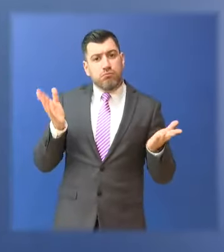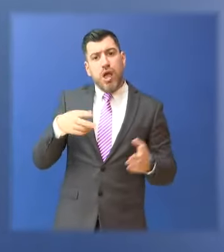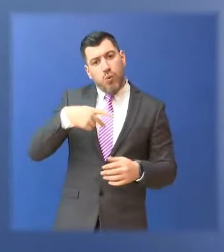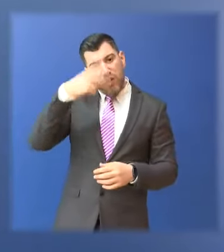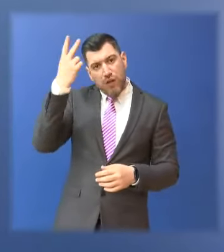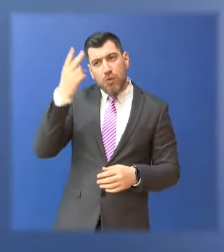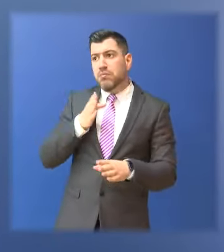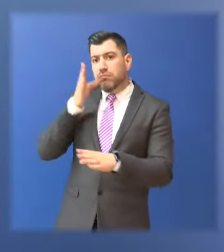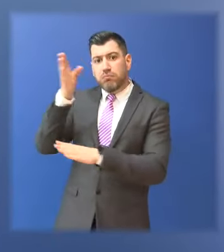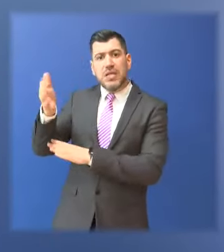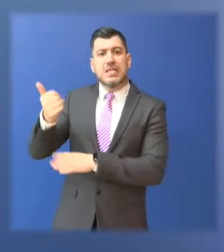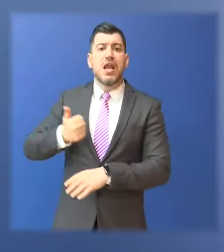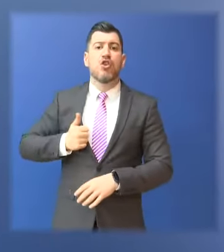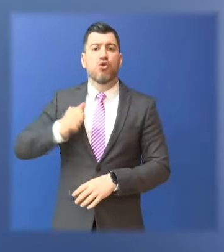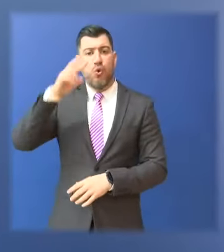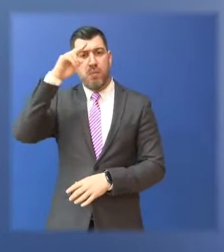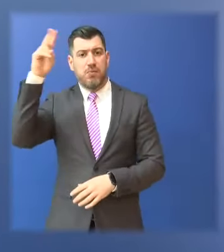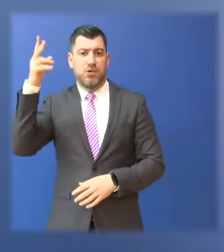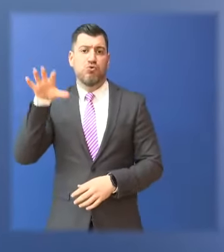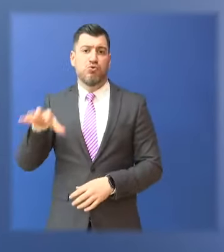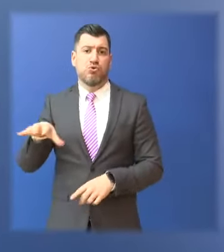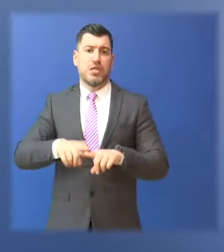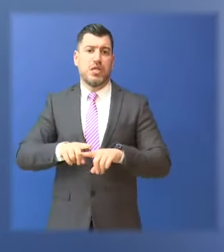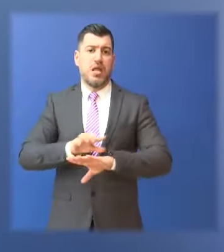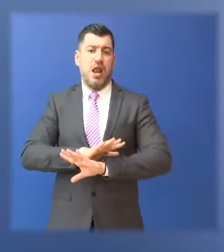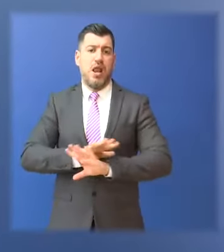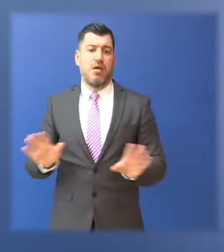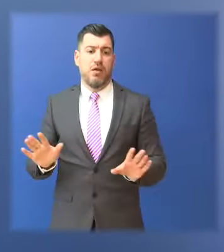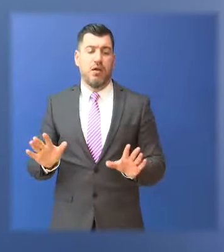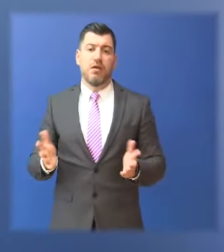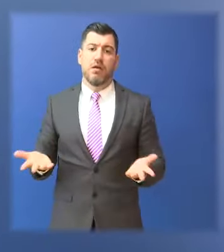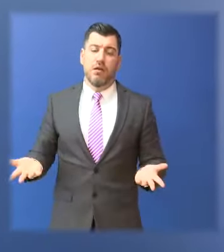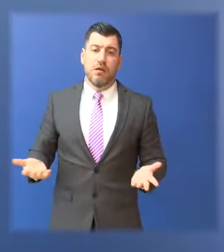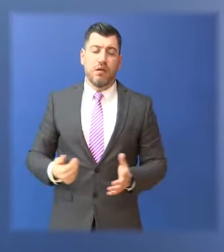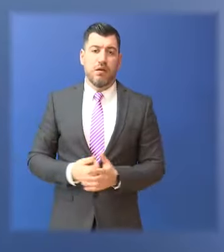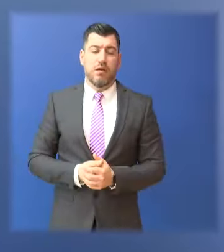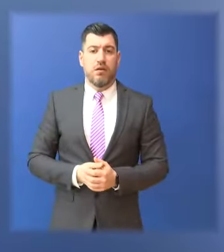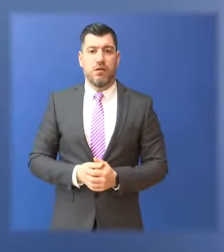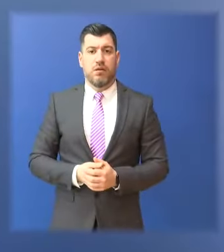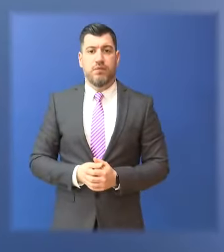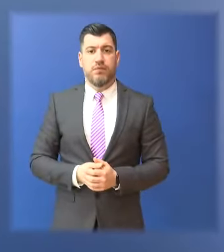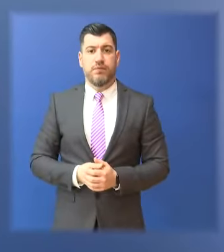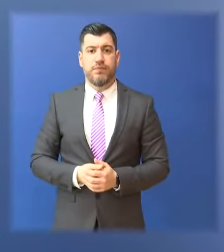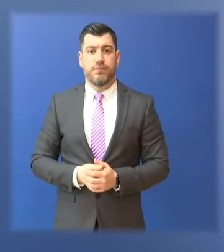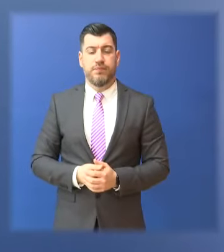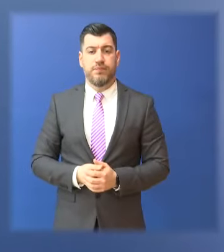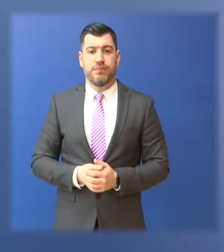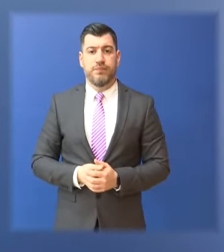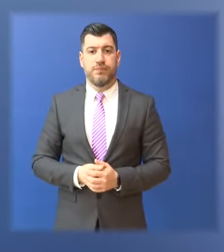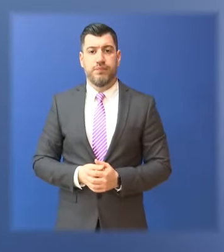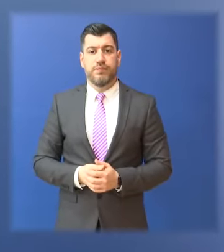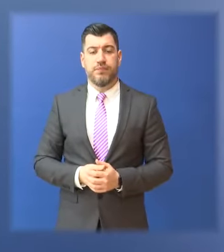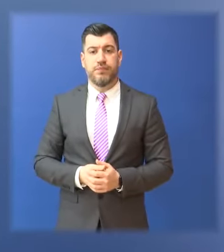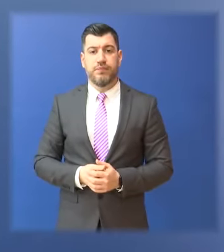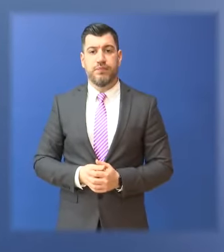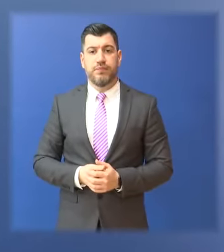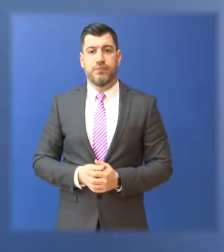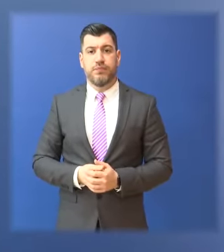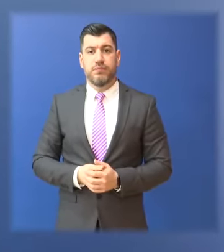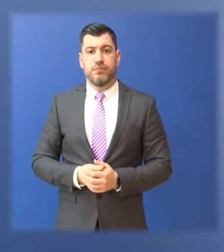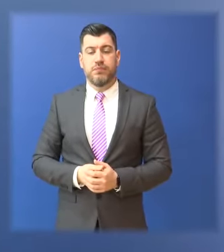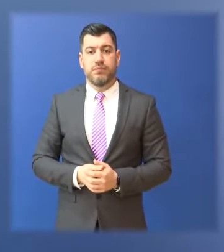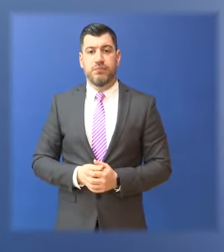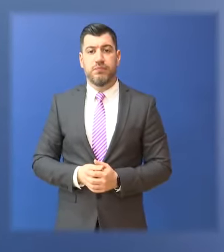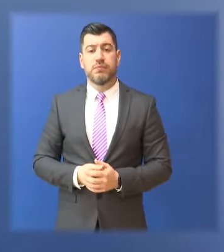κρατικό πανεπιστήμιο στη χώρα. Ίσως φτωχώς που υπάρχουν αυτές οι εικόνες, η αλήθεια είναι λιγότερης προσέλευσης